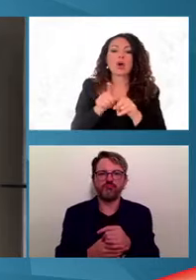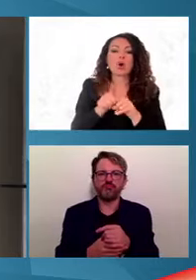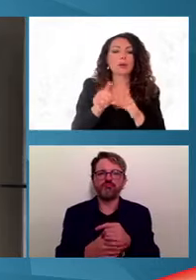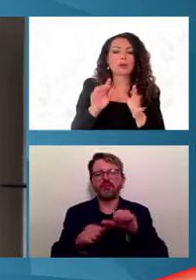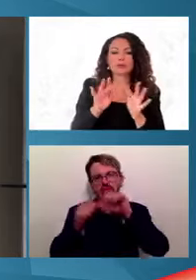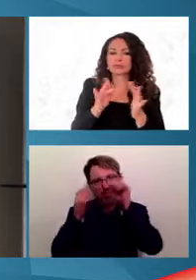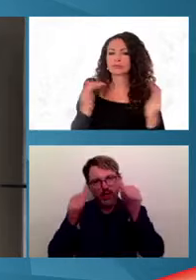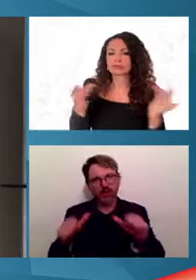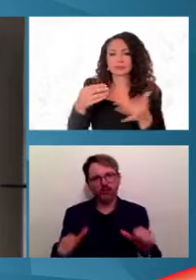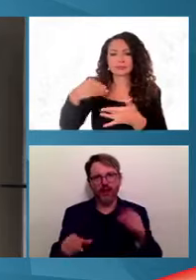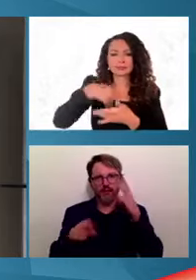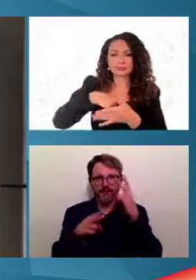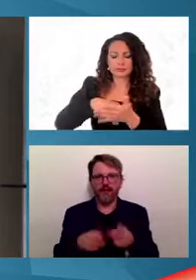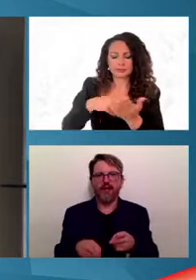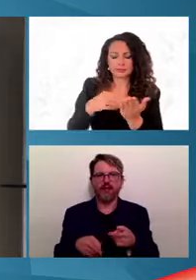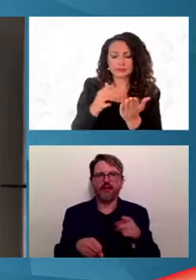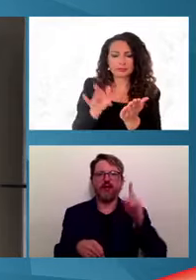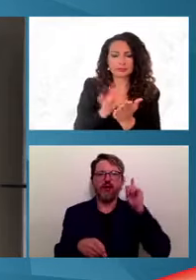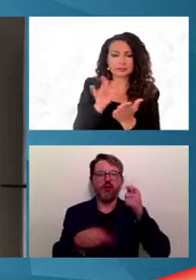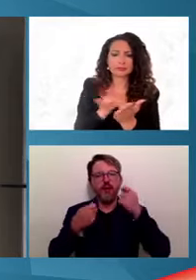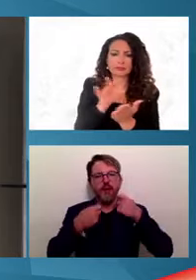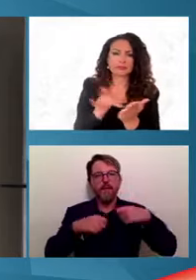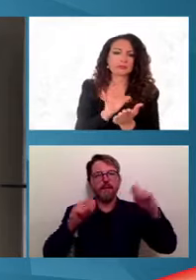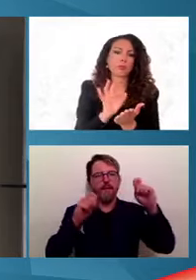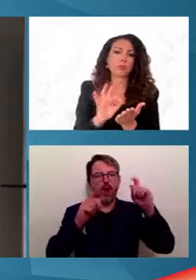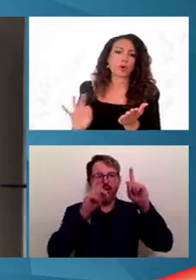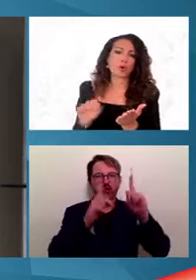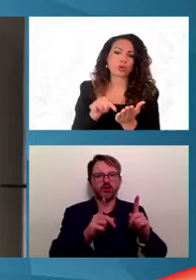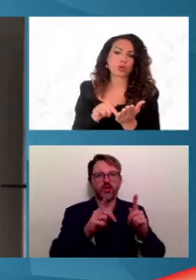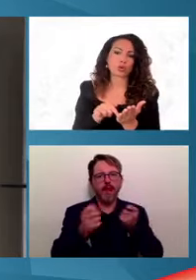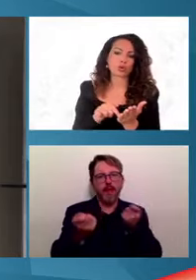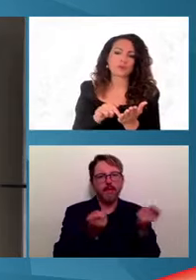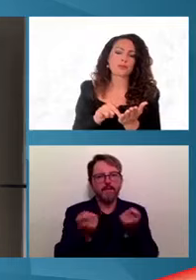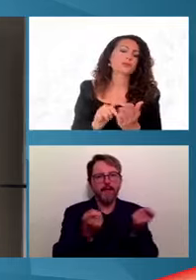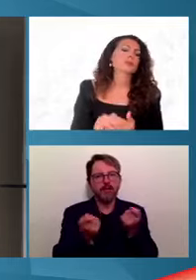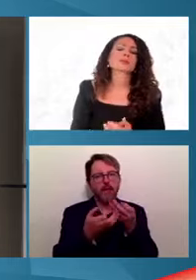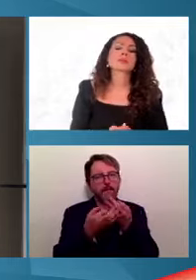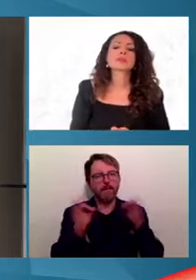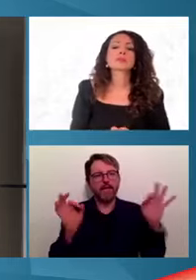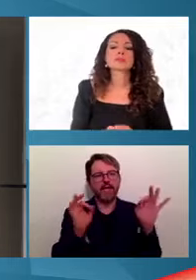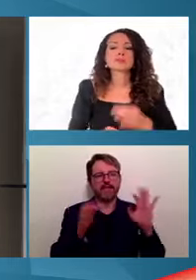gestalten können, aber vor allem auch das Baustellenmanagement besser organisieren können.